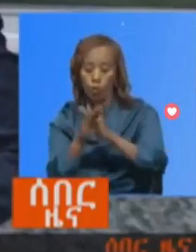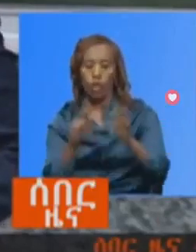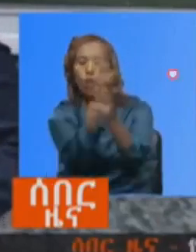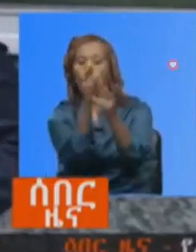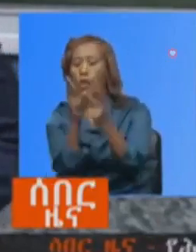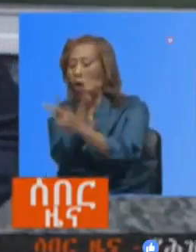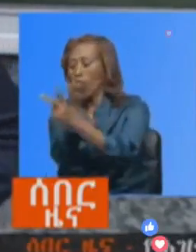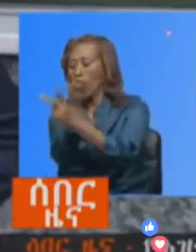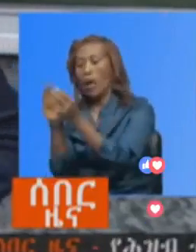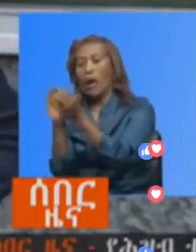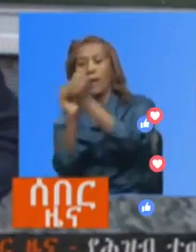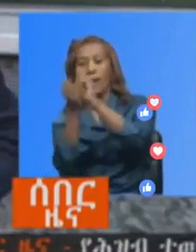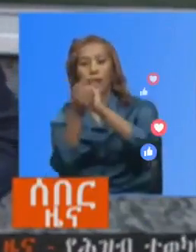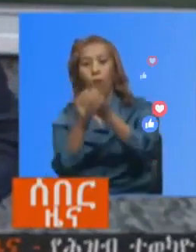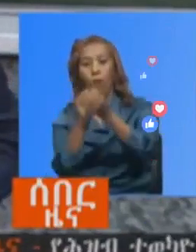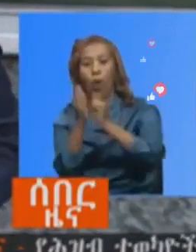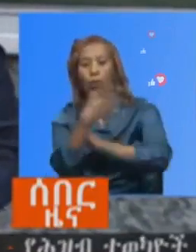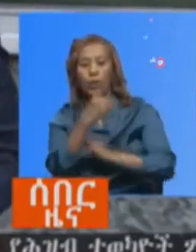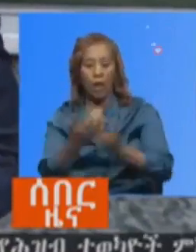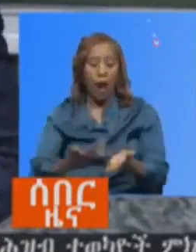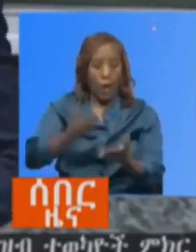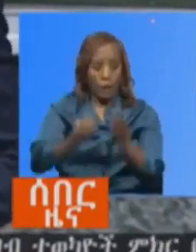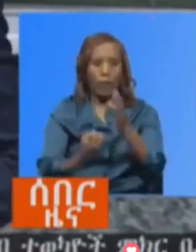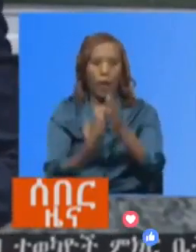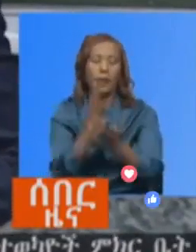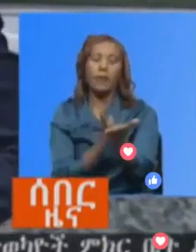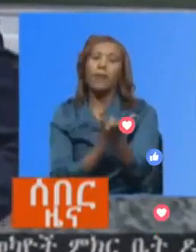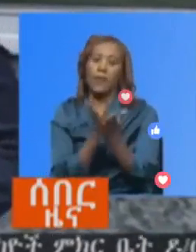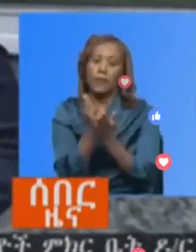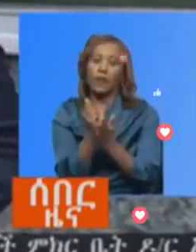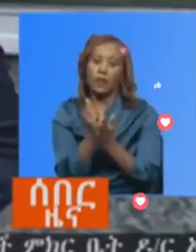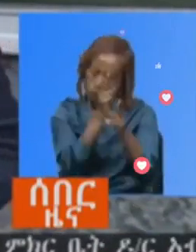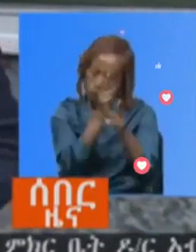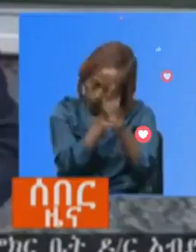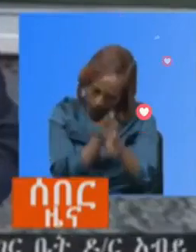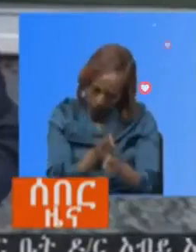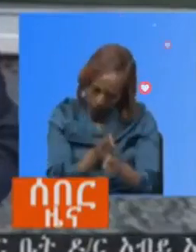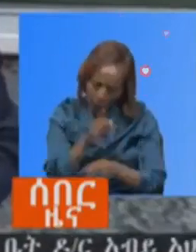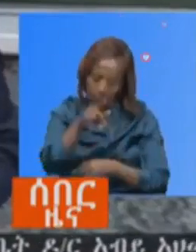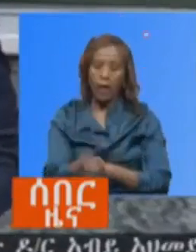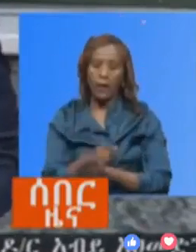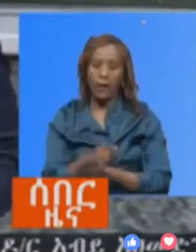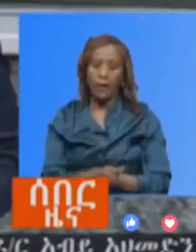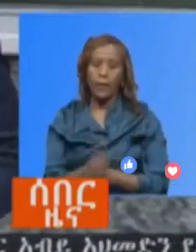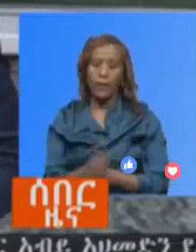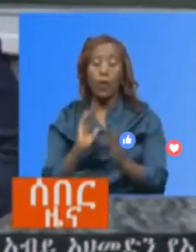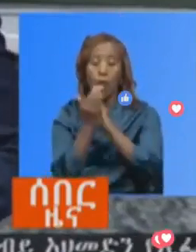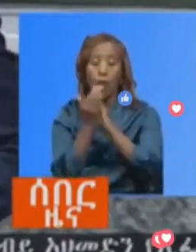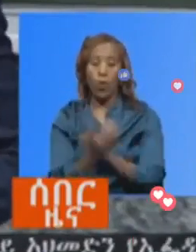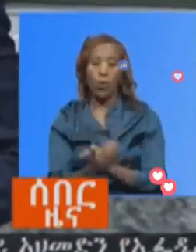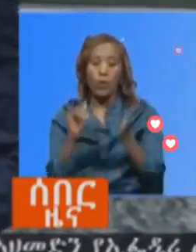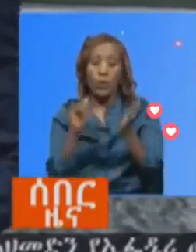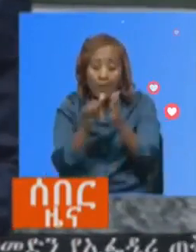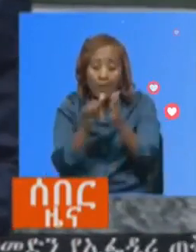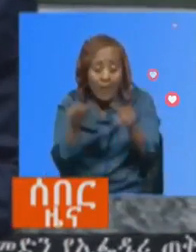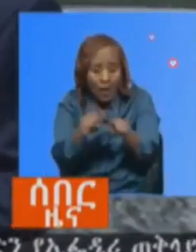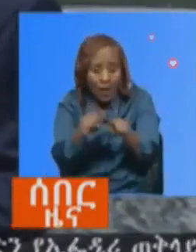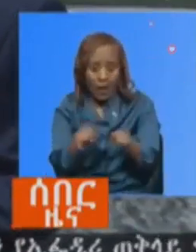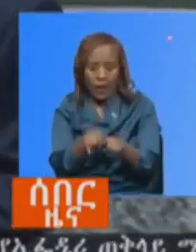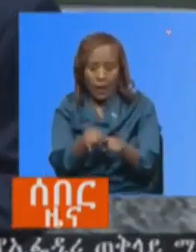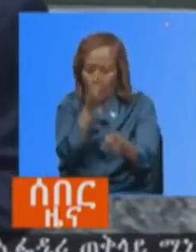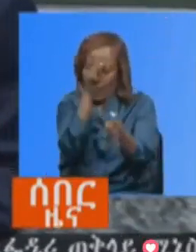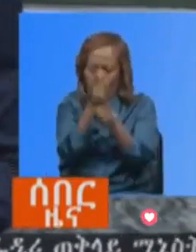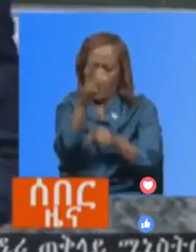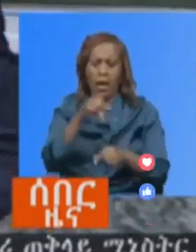ቦታ የመዘዋወርና ሀብት የማፍራት መብታቸው መከበር አለበት። በመሆኑም እንደዚህ አይነት ተገቢ